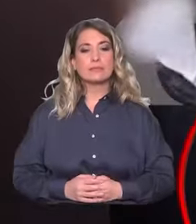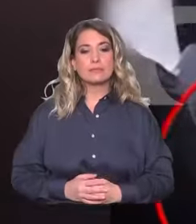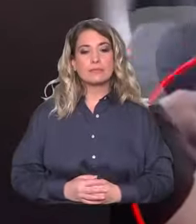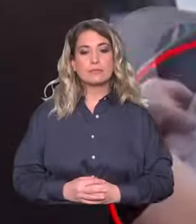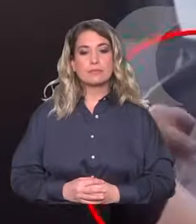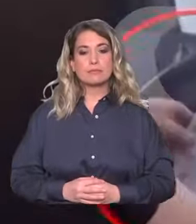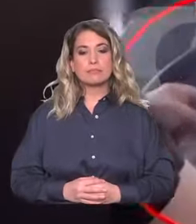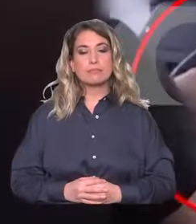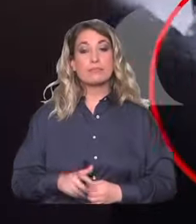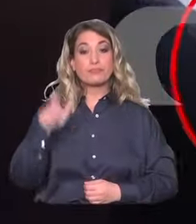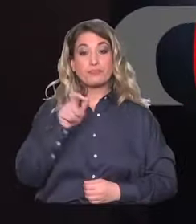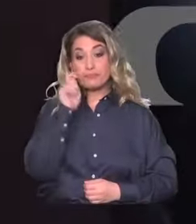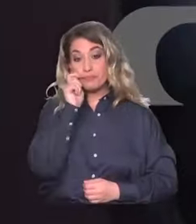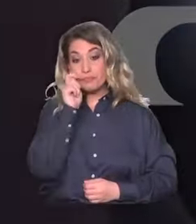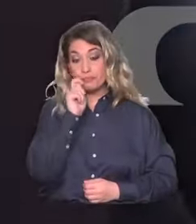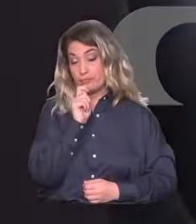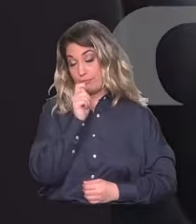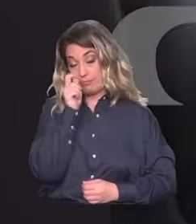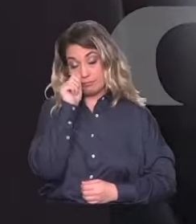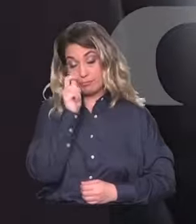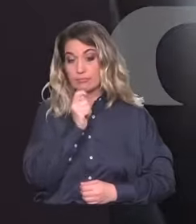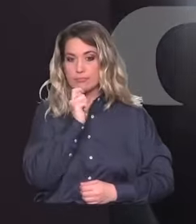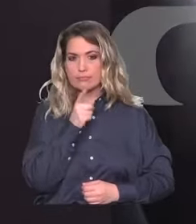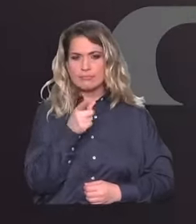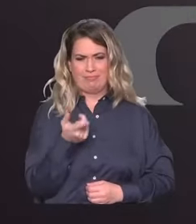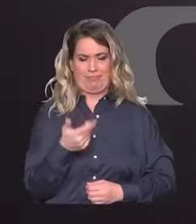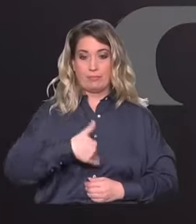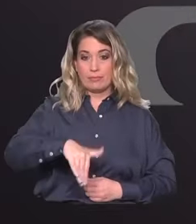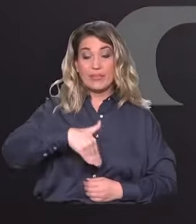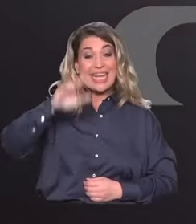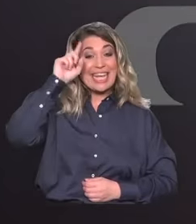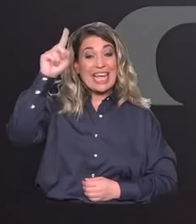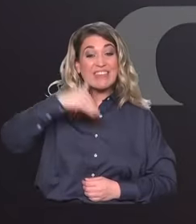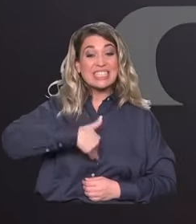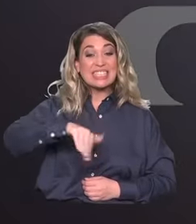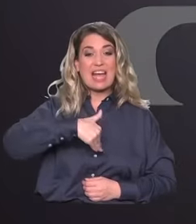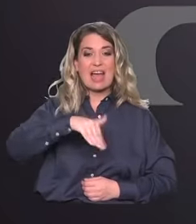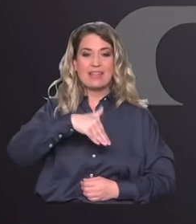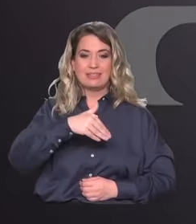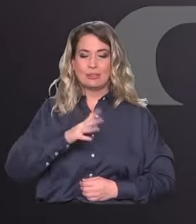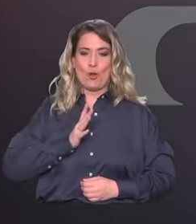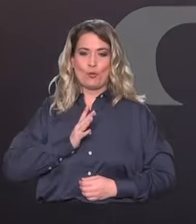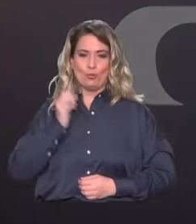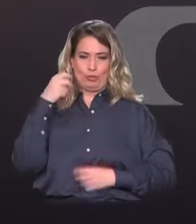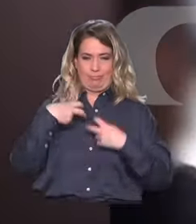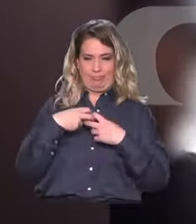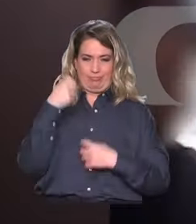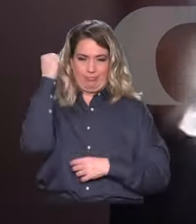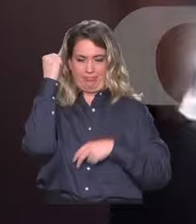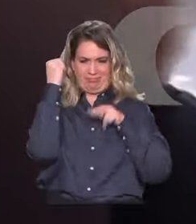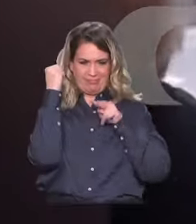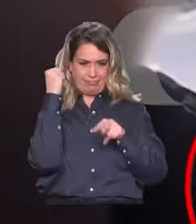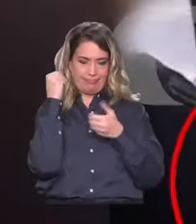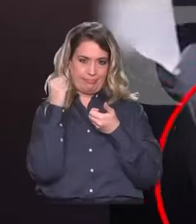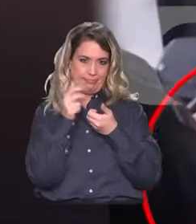κάτι που μοιάζει με σταυρόλεξο με το λεωφορείο να κινείται σε δρόμο της κπισν από τους επιβάτες να καταγράφει τις εικόνες με το κινητό του